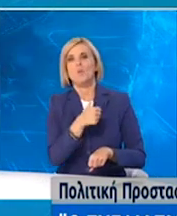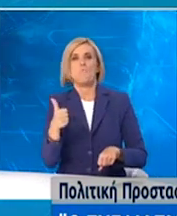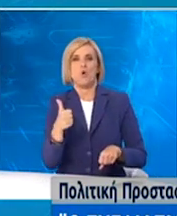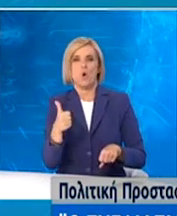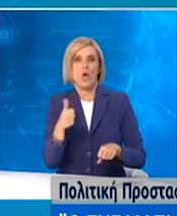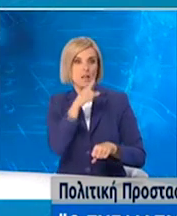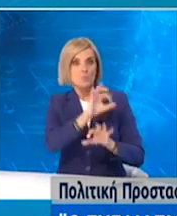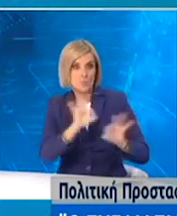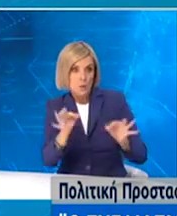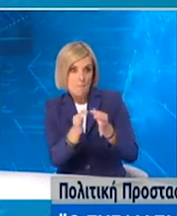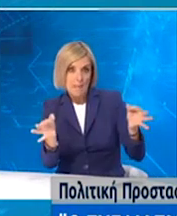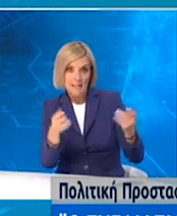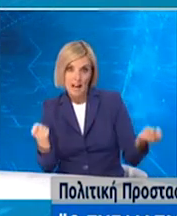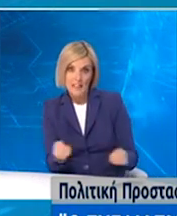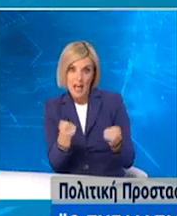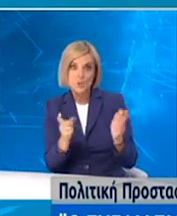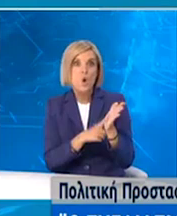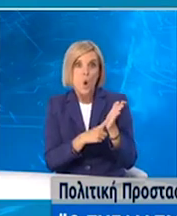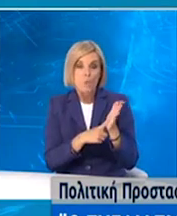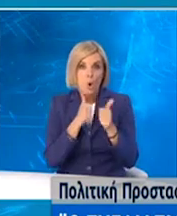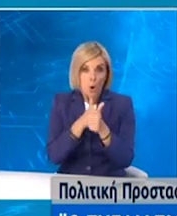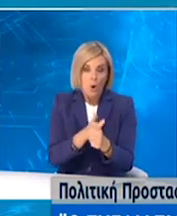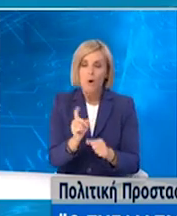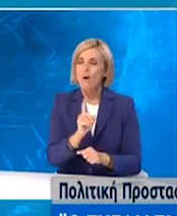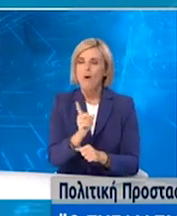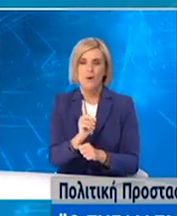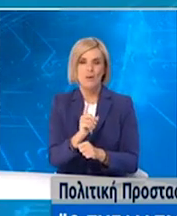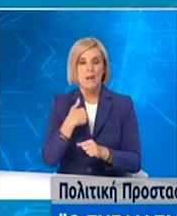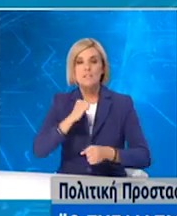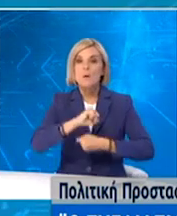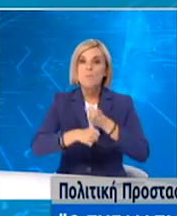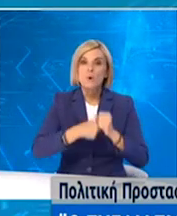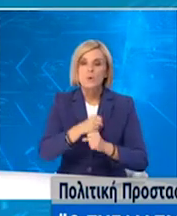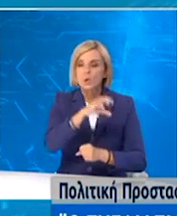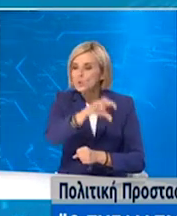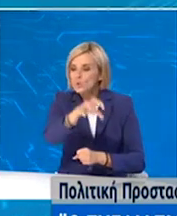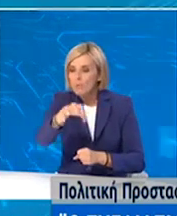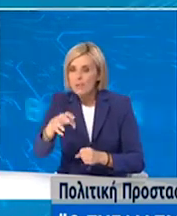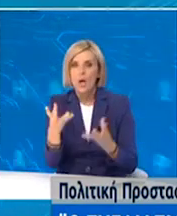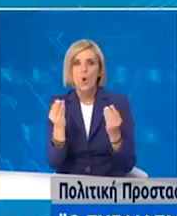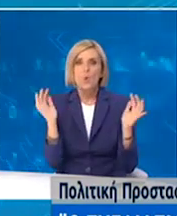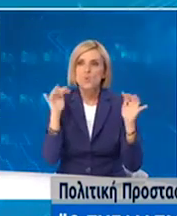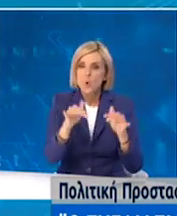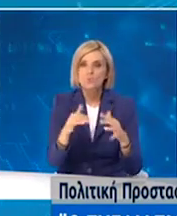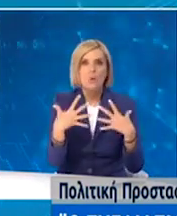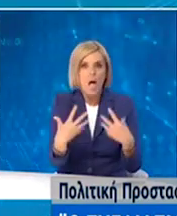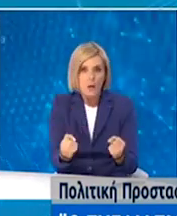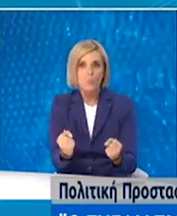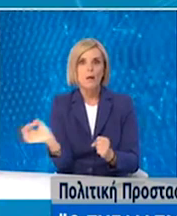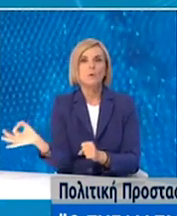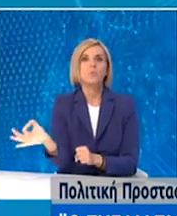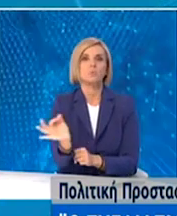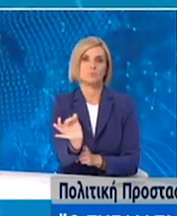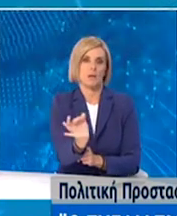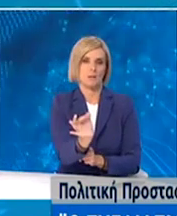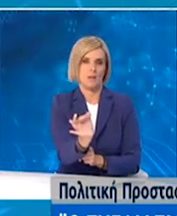μέτρα, αλλά ταυτόχρονα να μπορούμε να έχουμε εικόνα και αν σε υπερτοπικό επίπεδο έχουμε μικρές ή μεγάλες εστίες